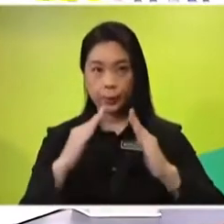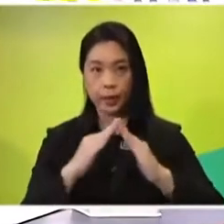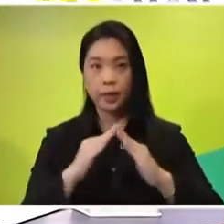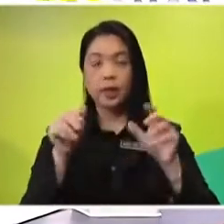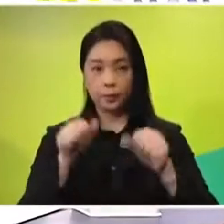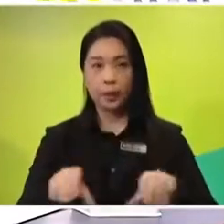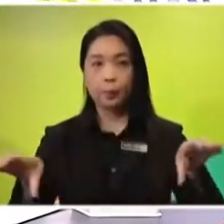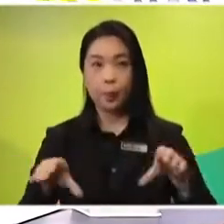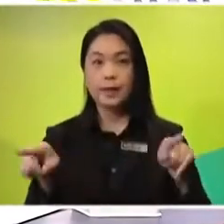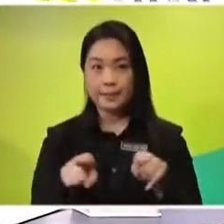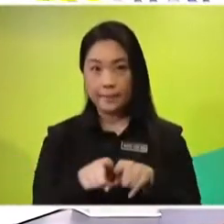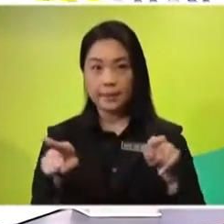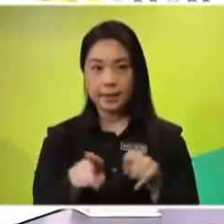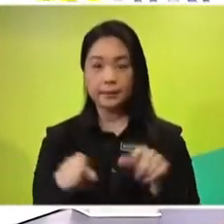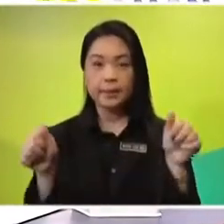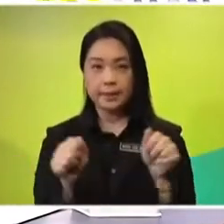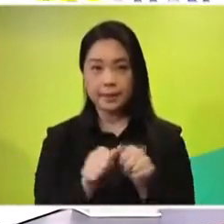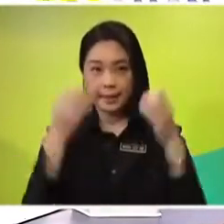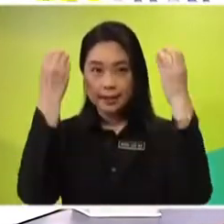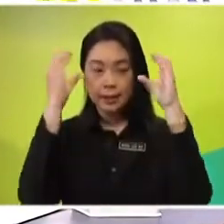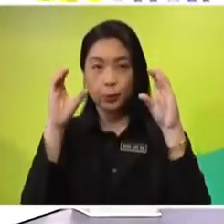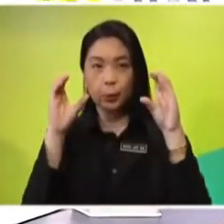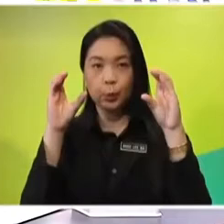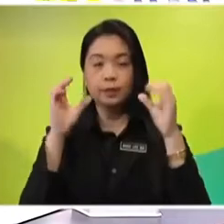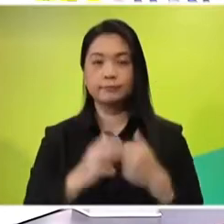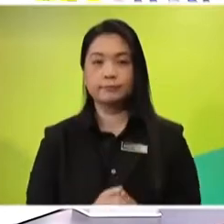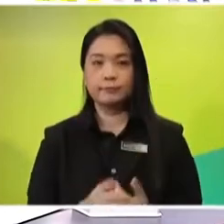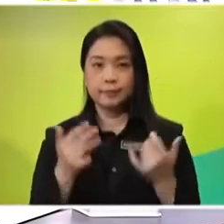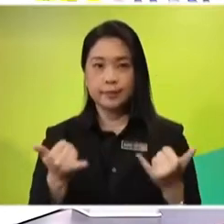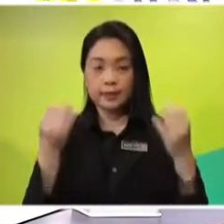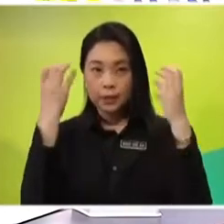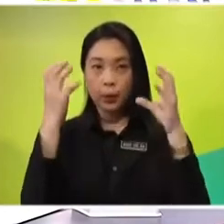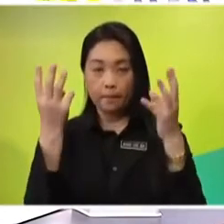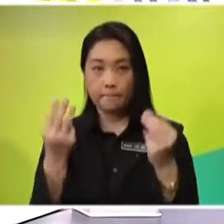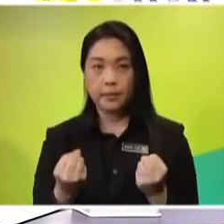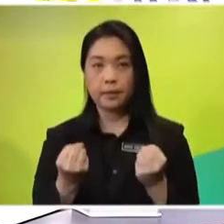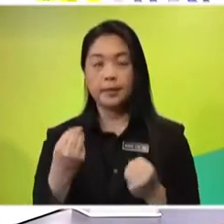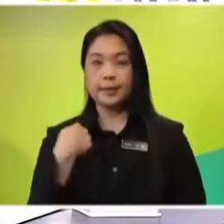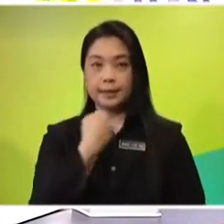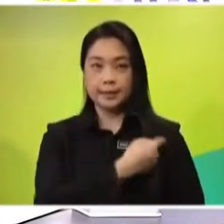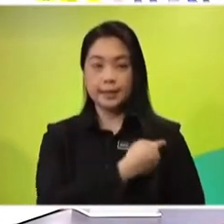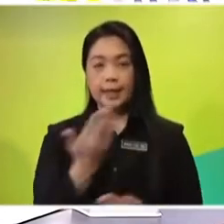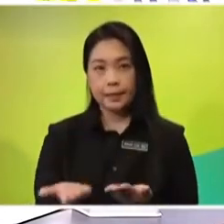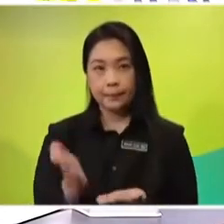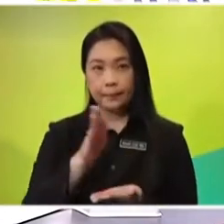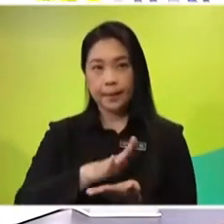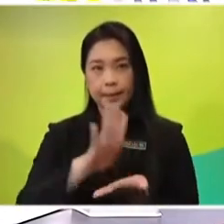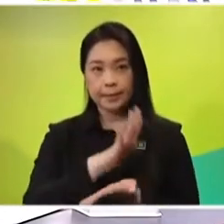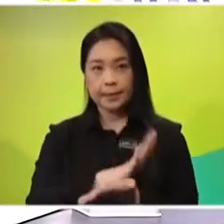dengan cikgu. Okey, Mira. Sekarang ni cikgu nak kita lipat kertas ini